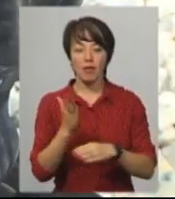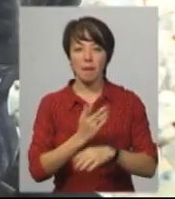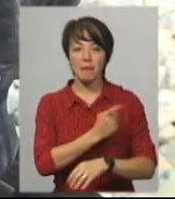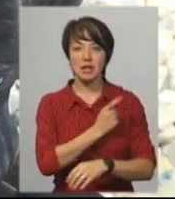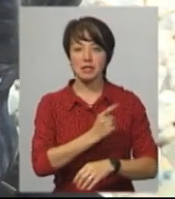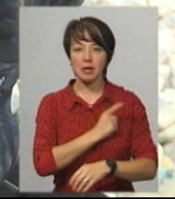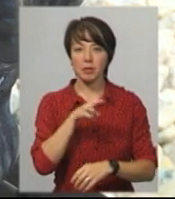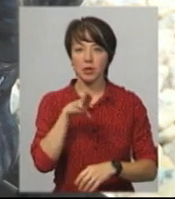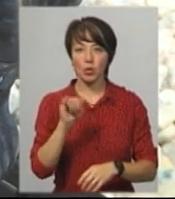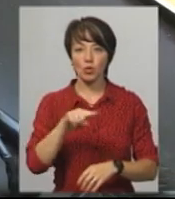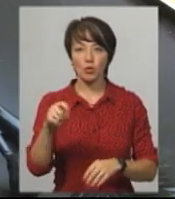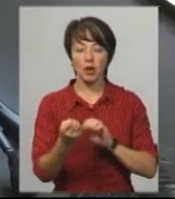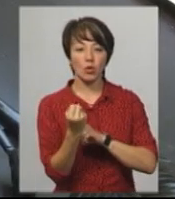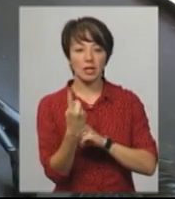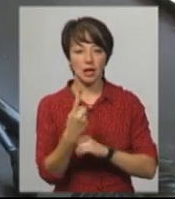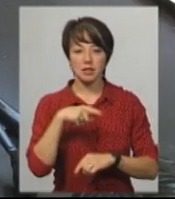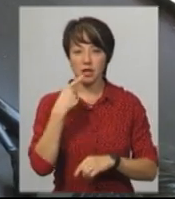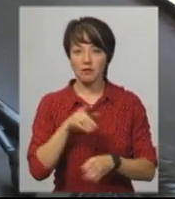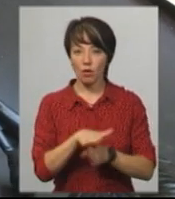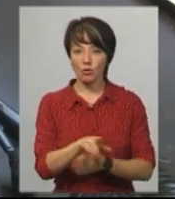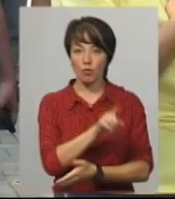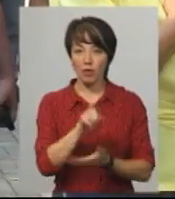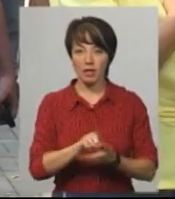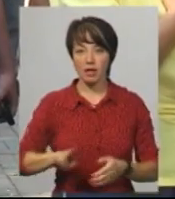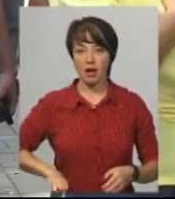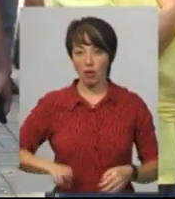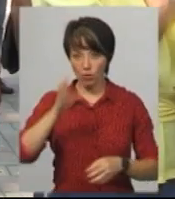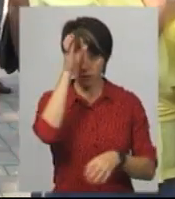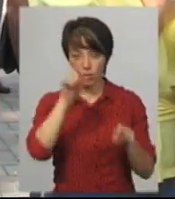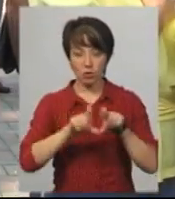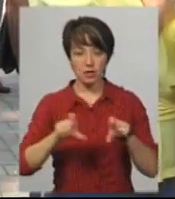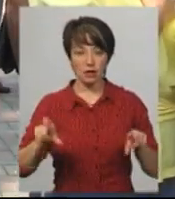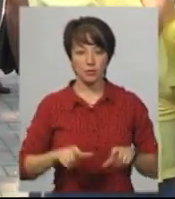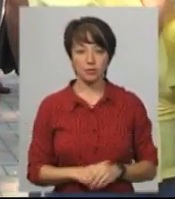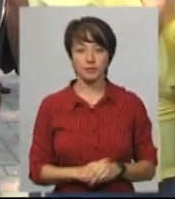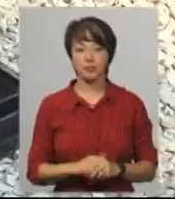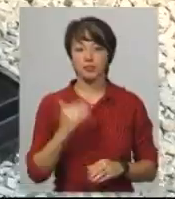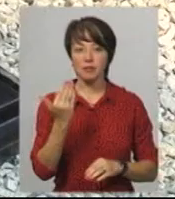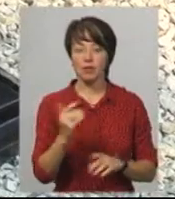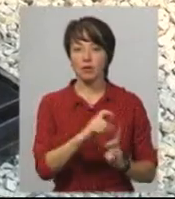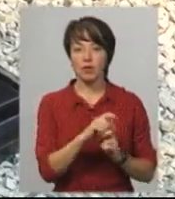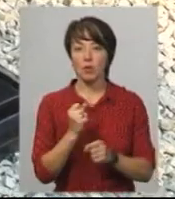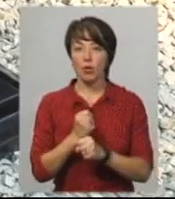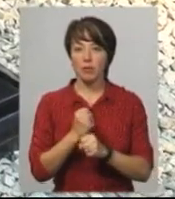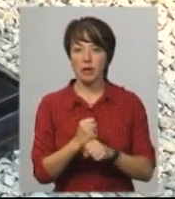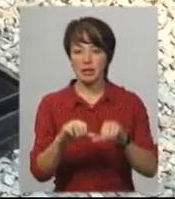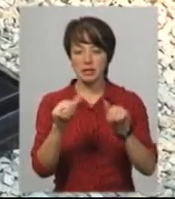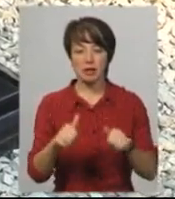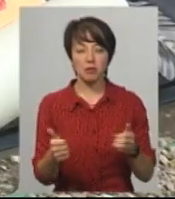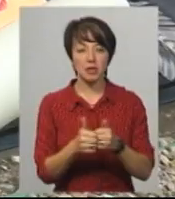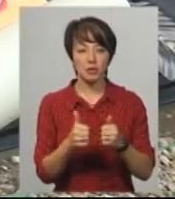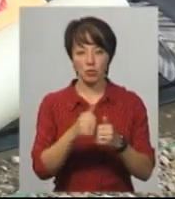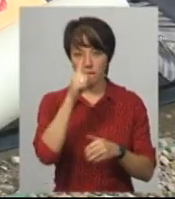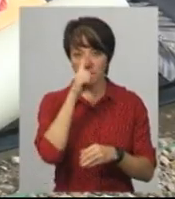вищого професійного училища номер 11, каже виконувач обов'язки директора освітнього закладу Василь Селізар. За його словами, робили знак близько місяця.